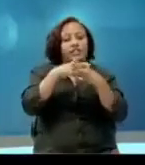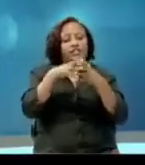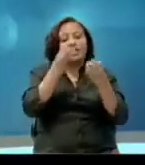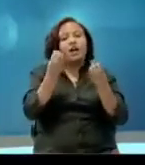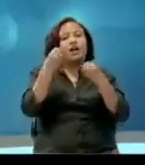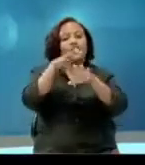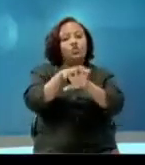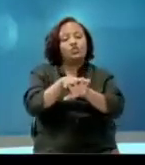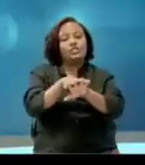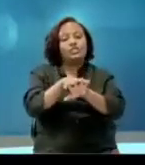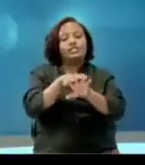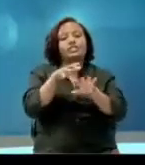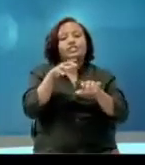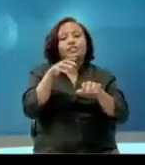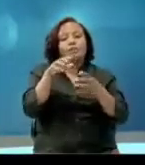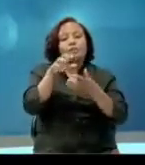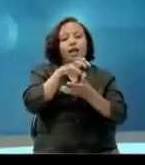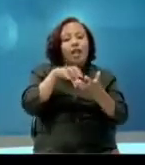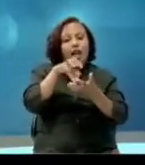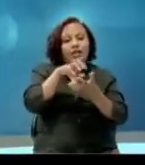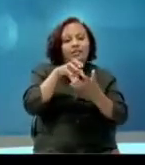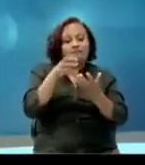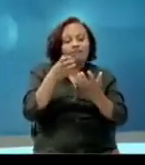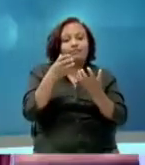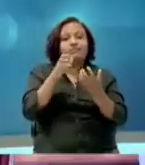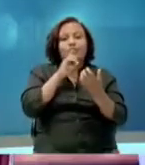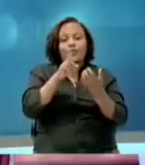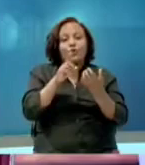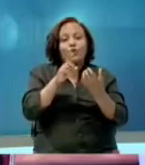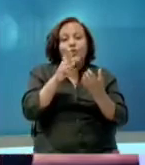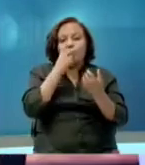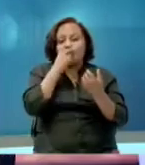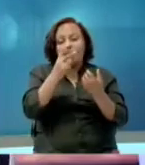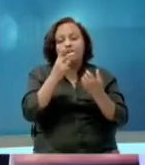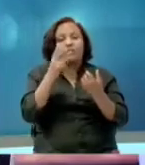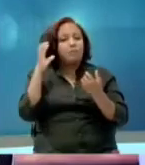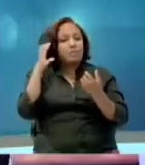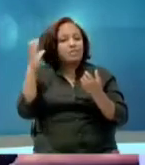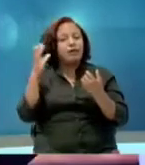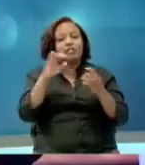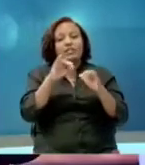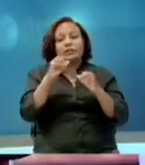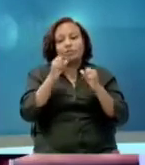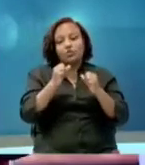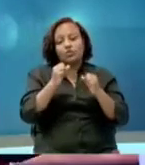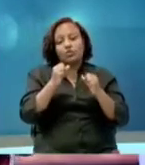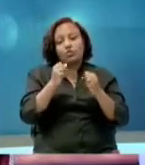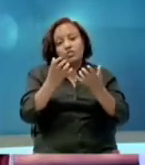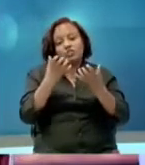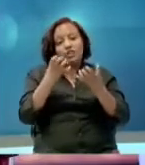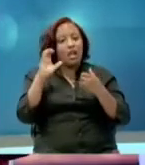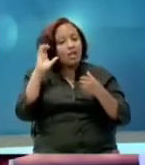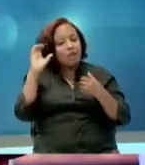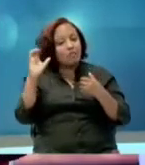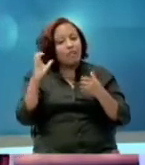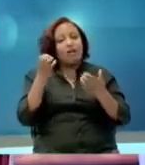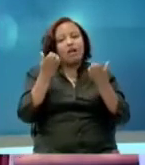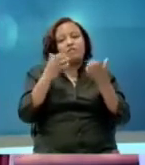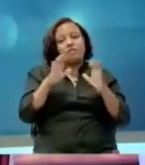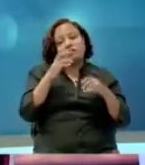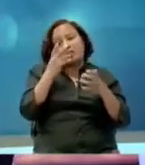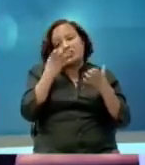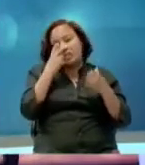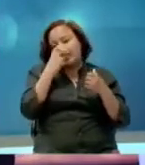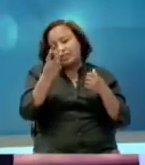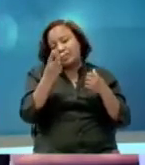የኢንክሉዥን ኮንሴፕት ስናየው ኢንቴግሬሽን ነው፣ መቀላቀል ነው። ከዚያ በኋላ ልክ ማየት መስማት እንደሚችለው ህፃን ሲፈልግ ያዳምጥ፣ ሲፈልግ አያዳምጥ፣ ሲፈልግ